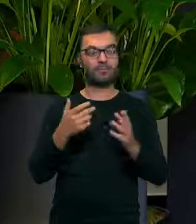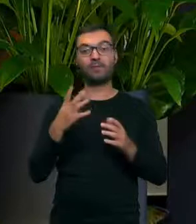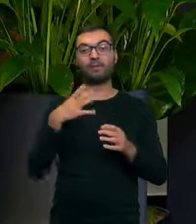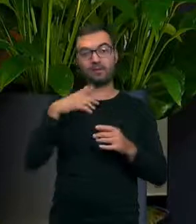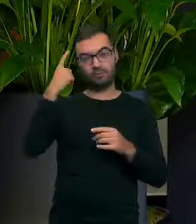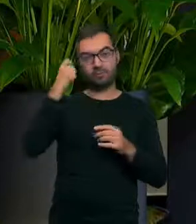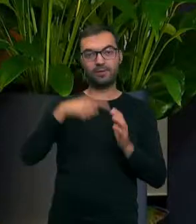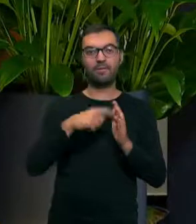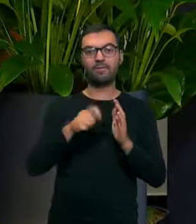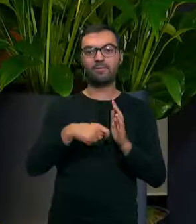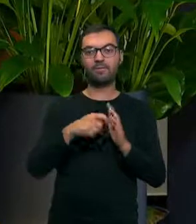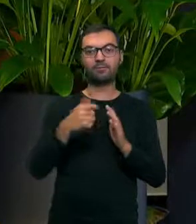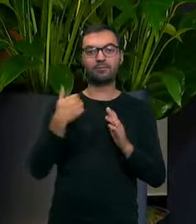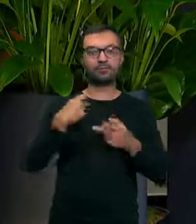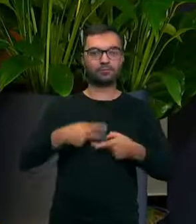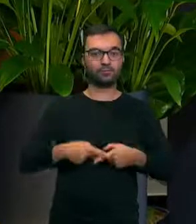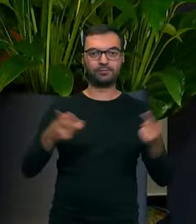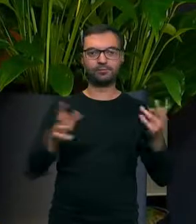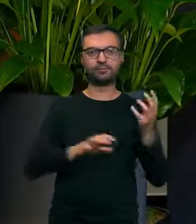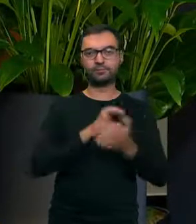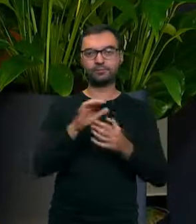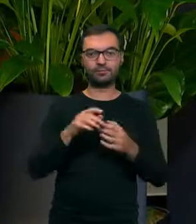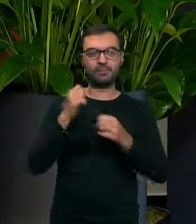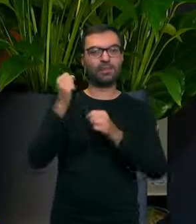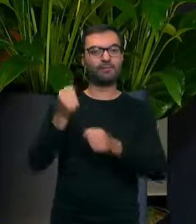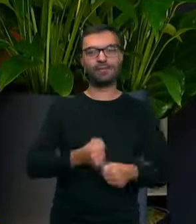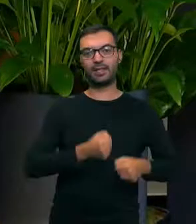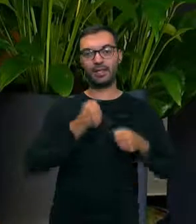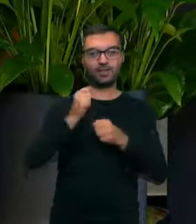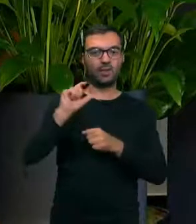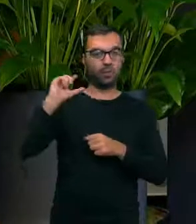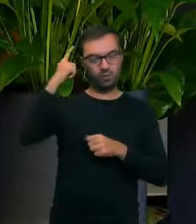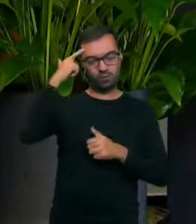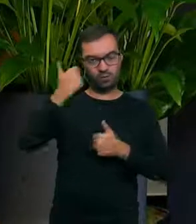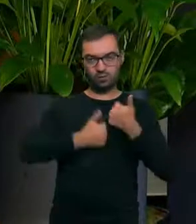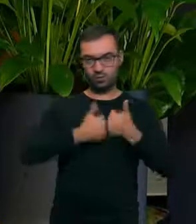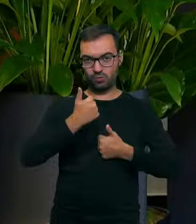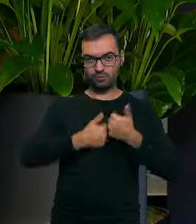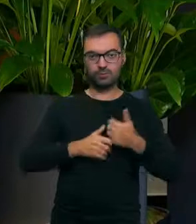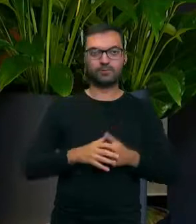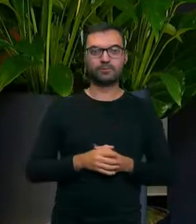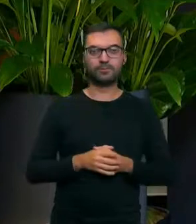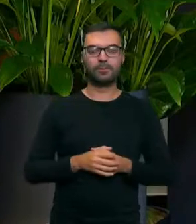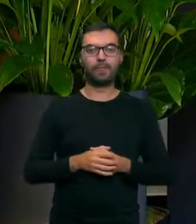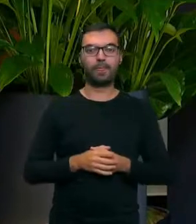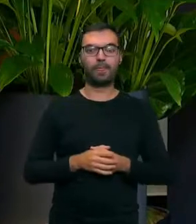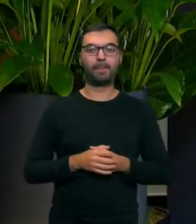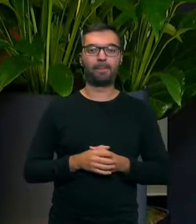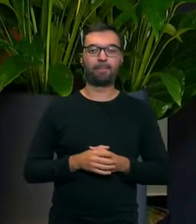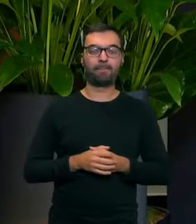warto przypomnieć, miał premierę światową na festiwalu w Wenecji w konkursie głównym.